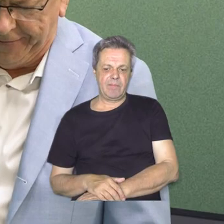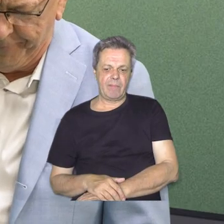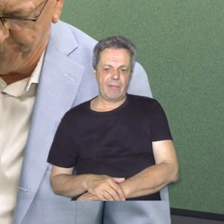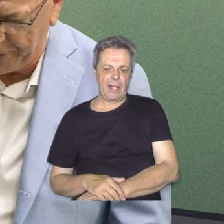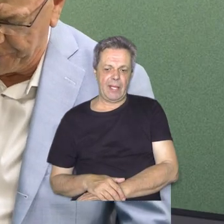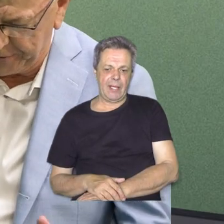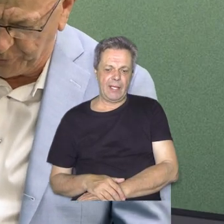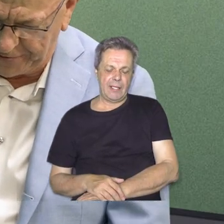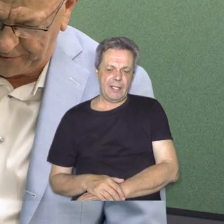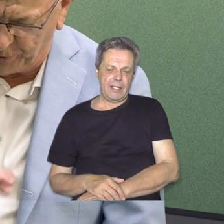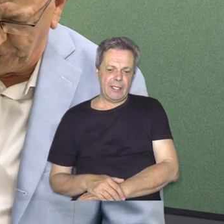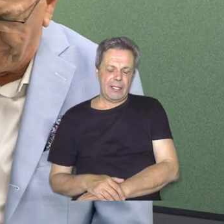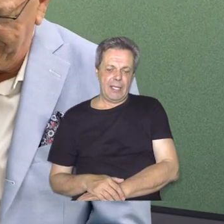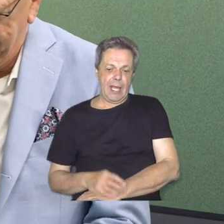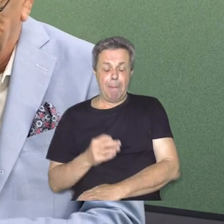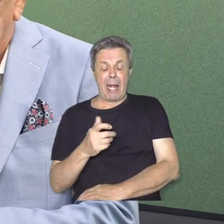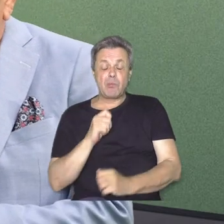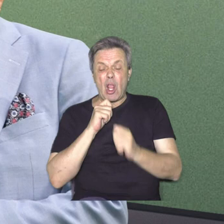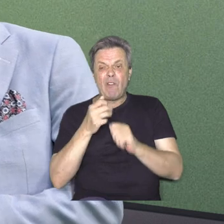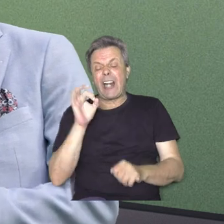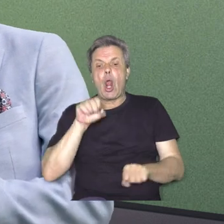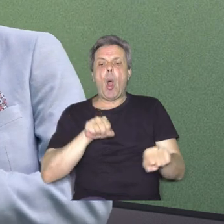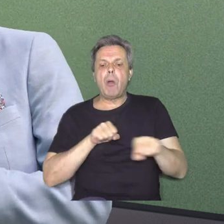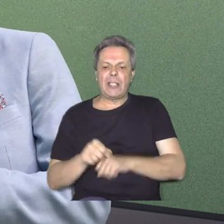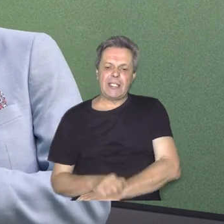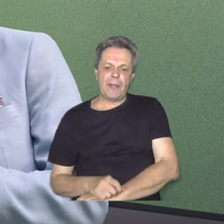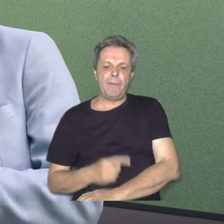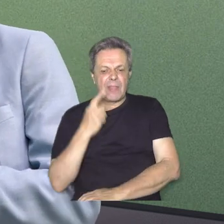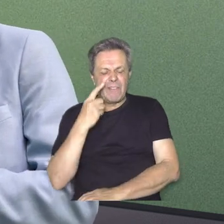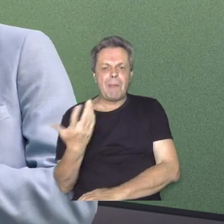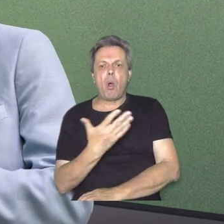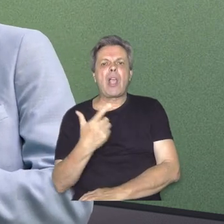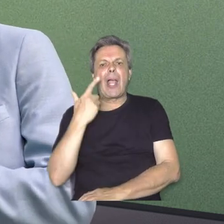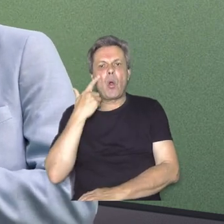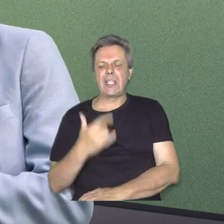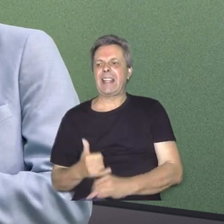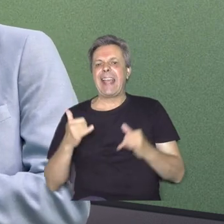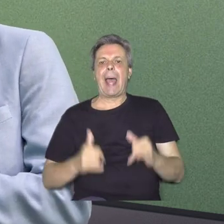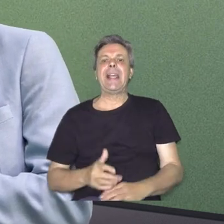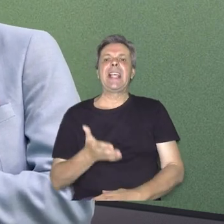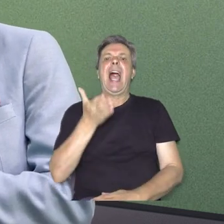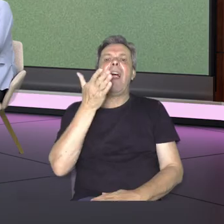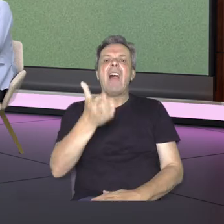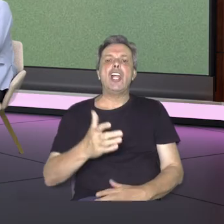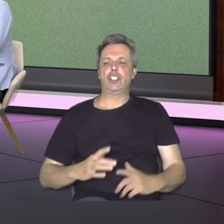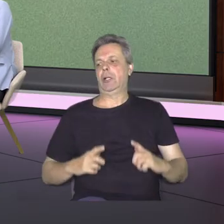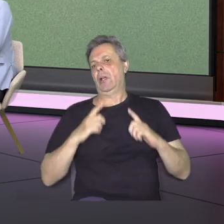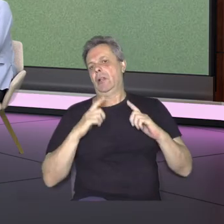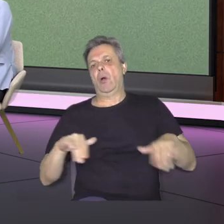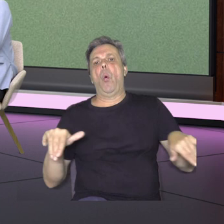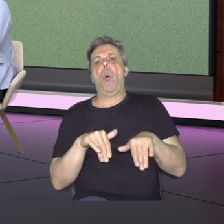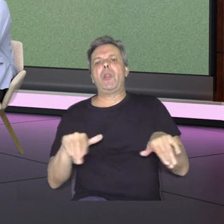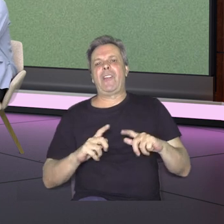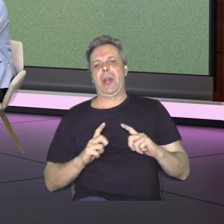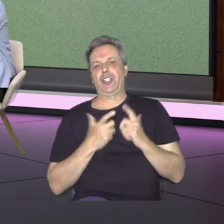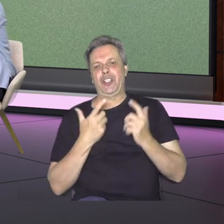sad, malo smo se motali po toj politici. Ajde da vidimo kako izgleda danas vaš